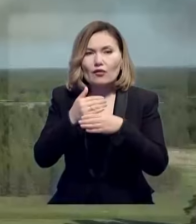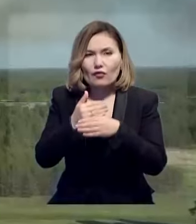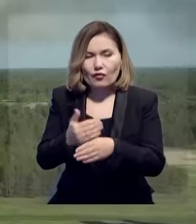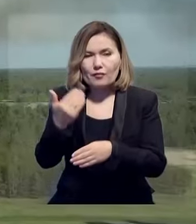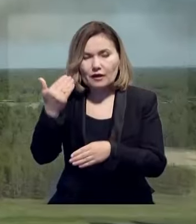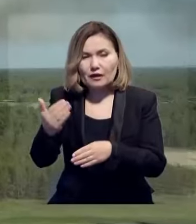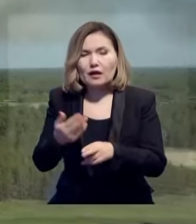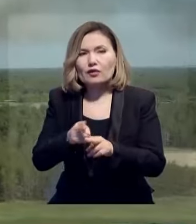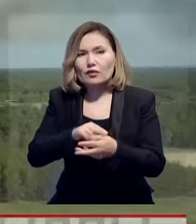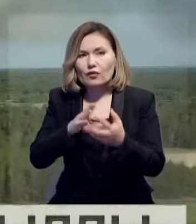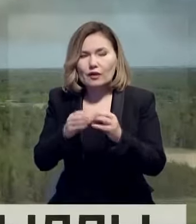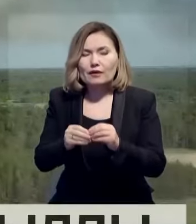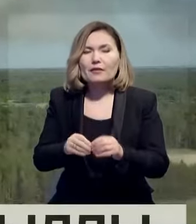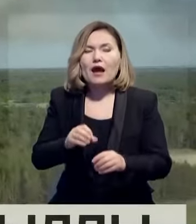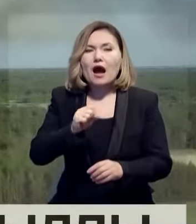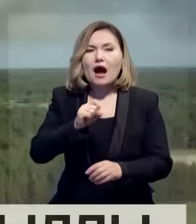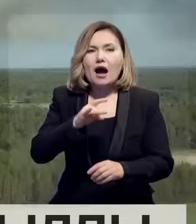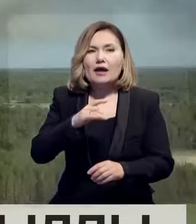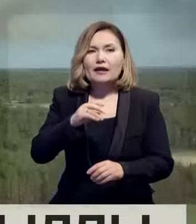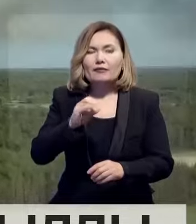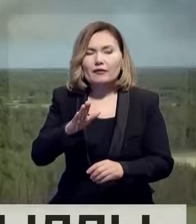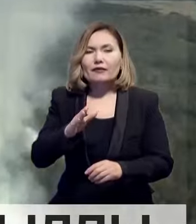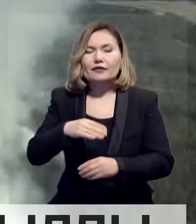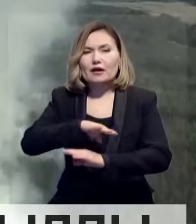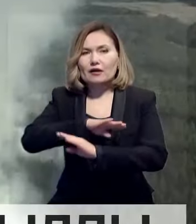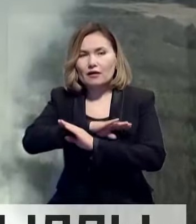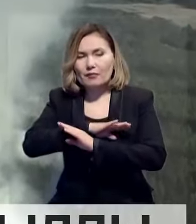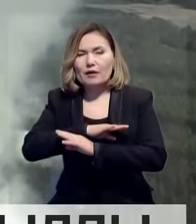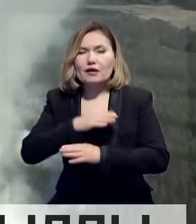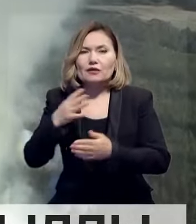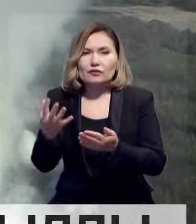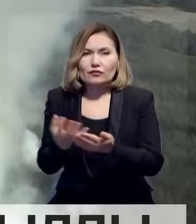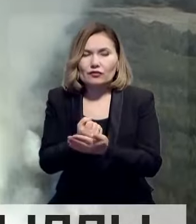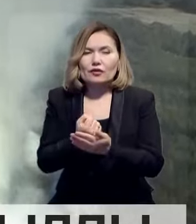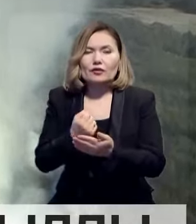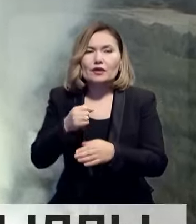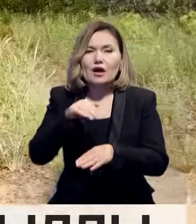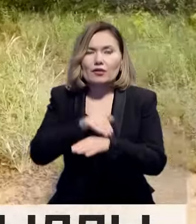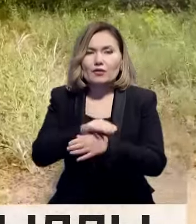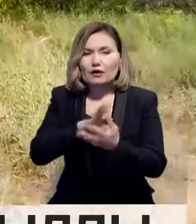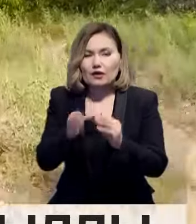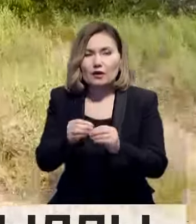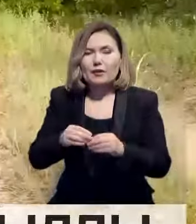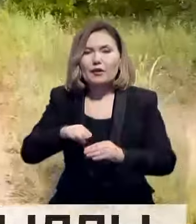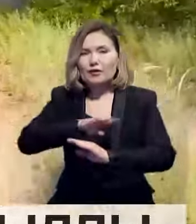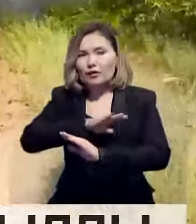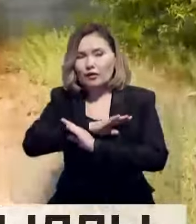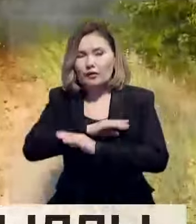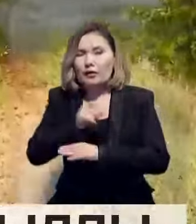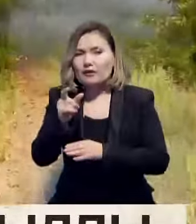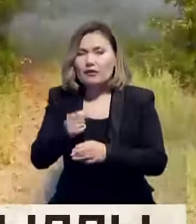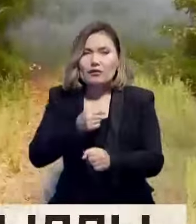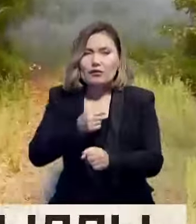Сергей Архиповтың денесін өрт сөндіру орнынан 50 шақырым жерден тапқан. Мәйітте зорлық-зомбылық белгілері анықталмаған, өзге деректерді